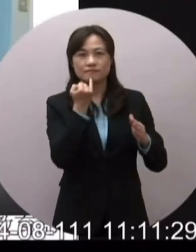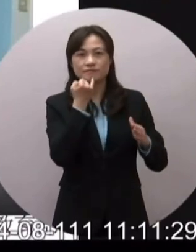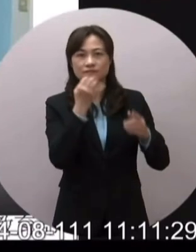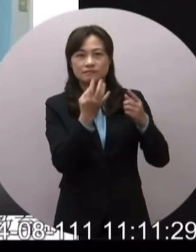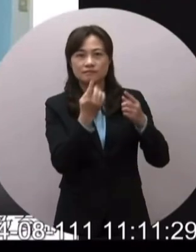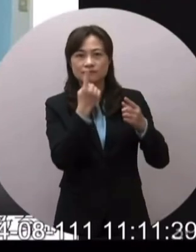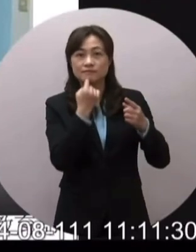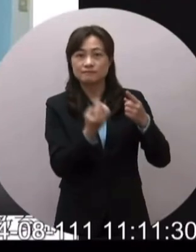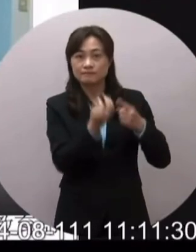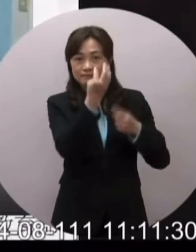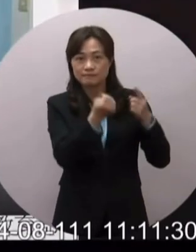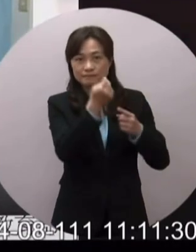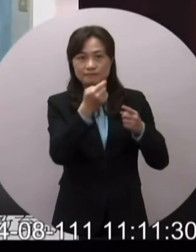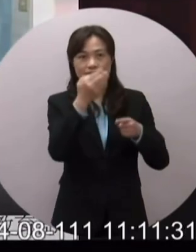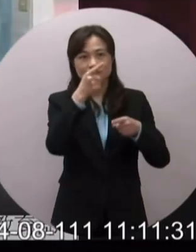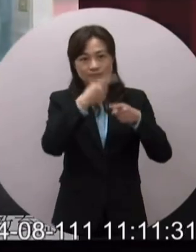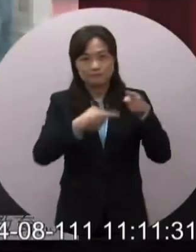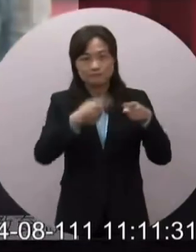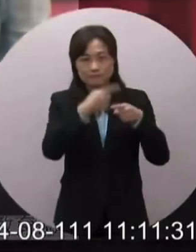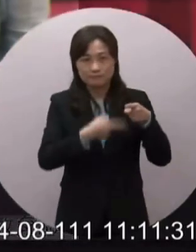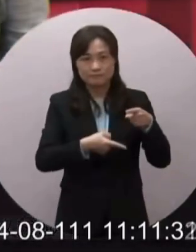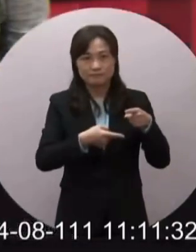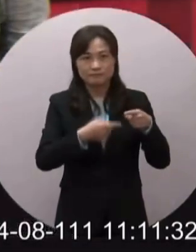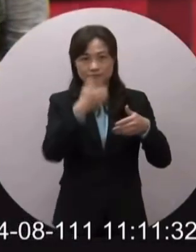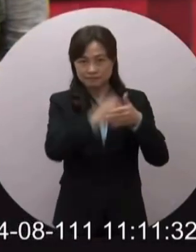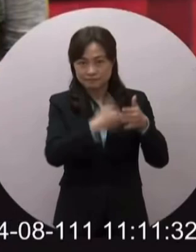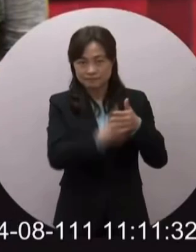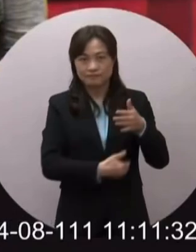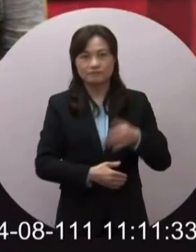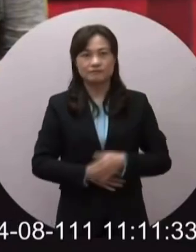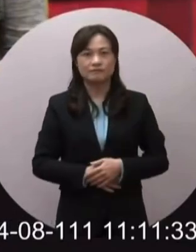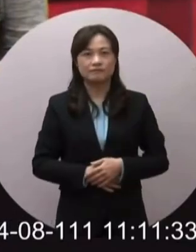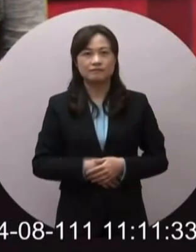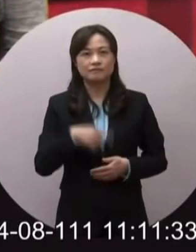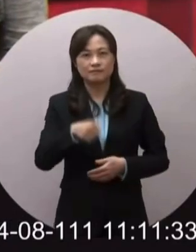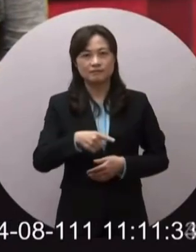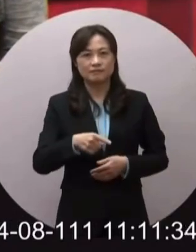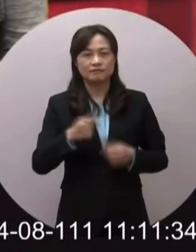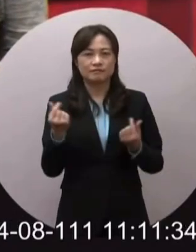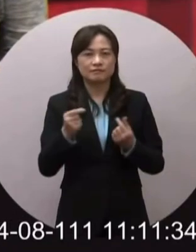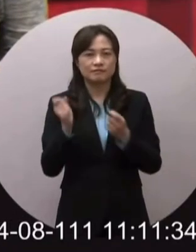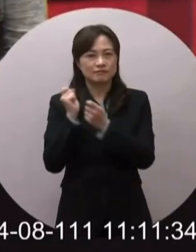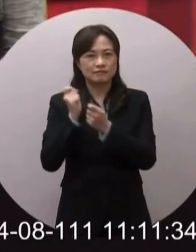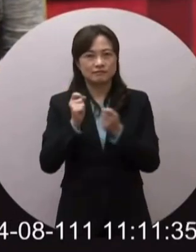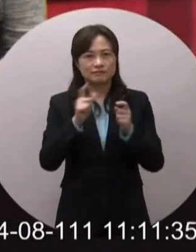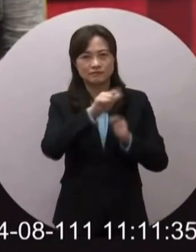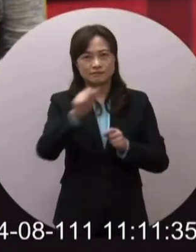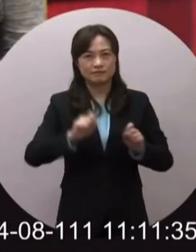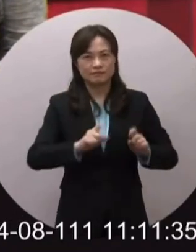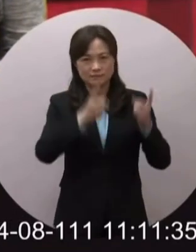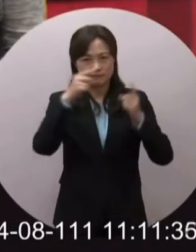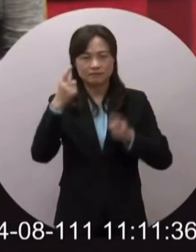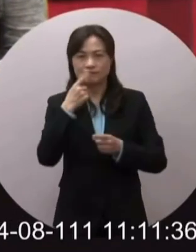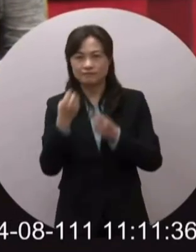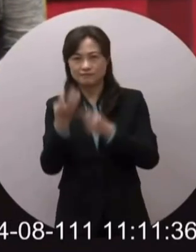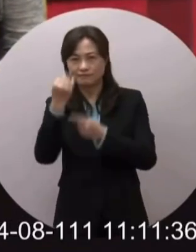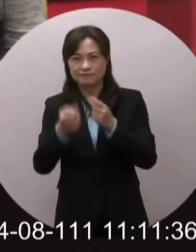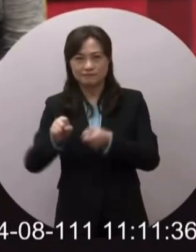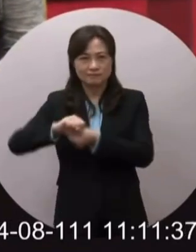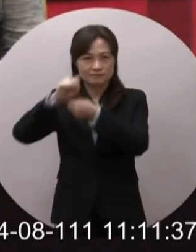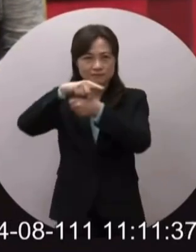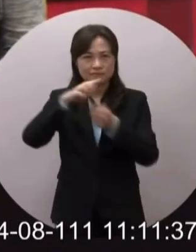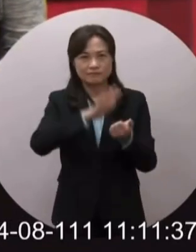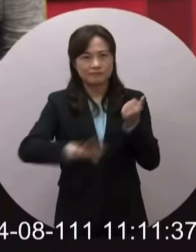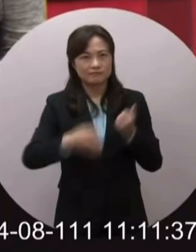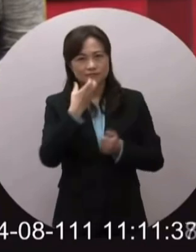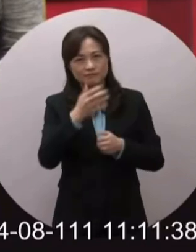的部分，让我们的青年呢能够比较不要受到通膨跟以及我们央行升息的影响。不过在这部分